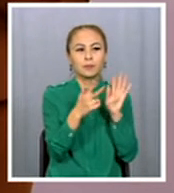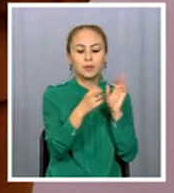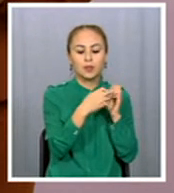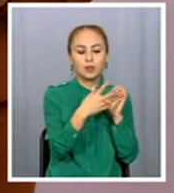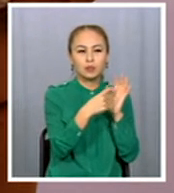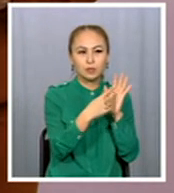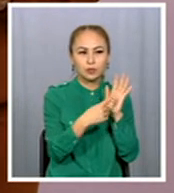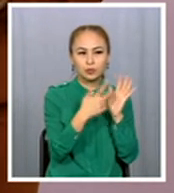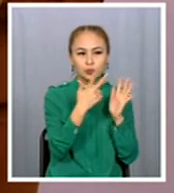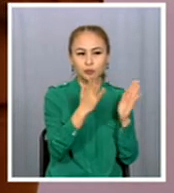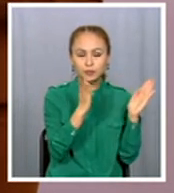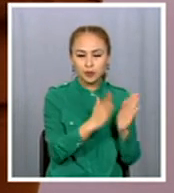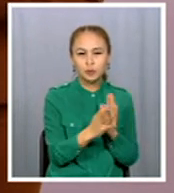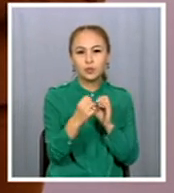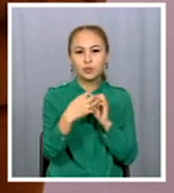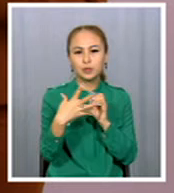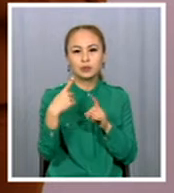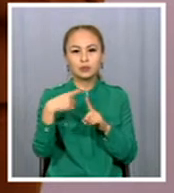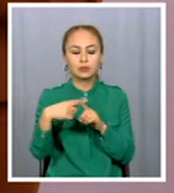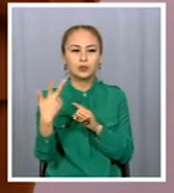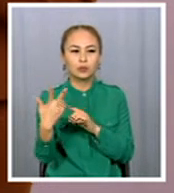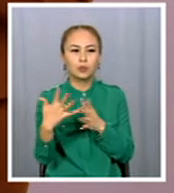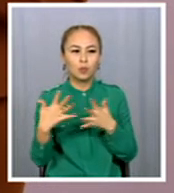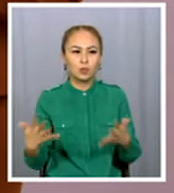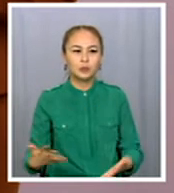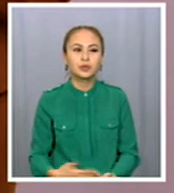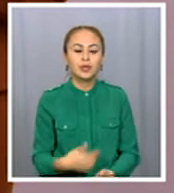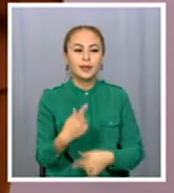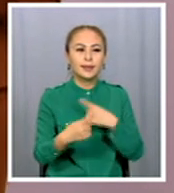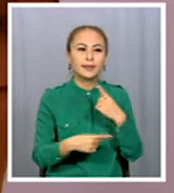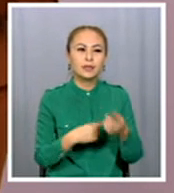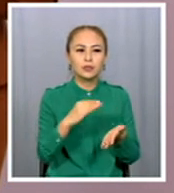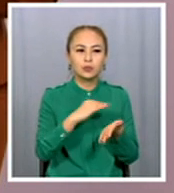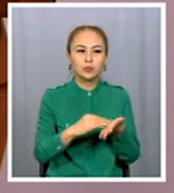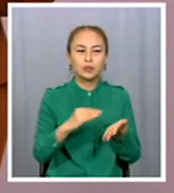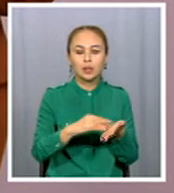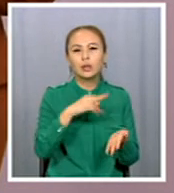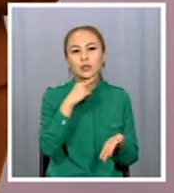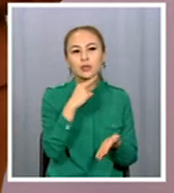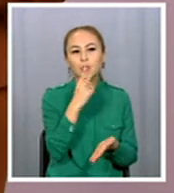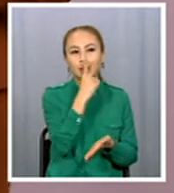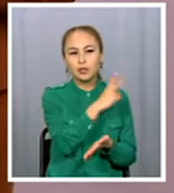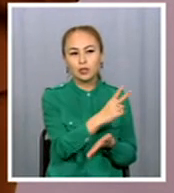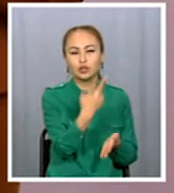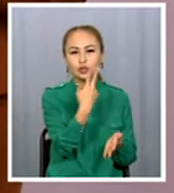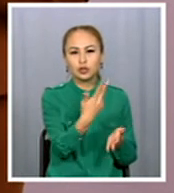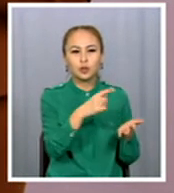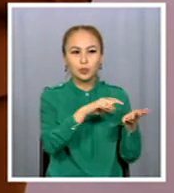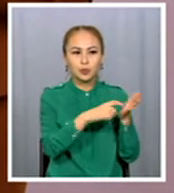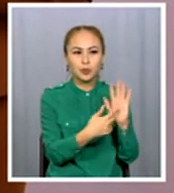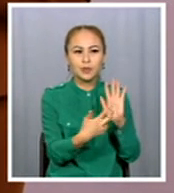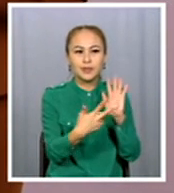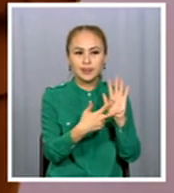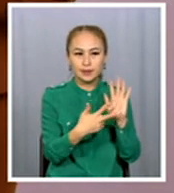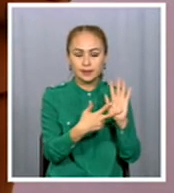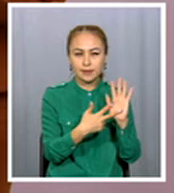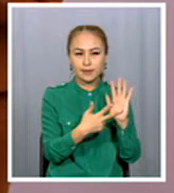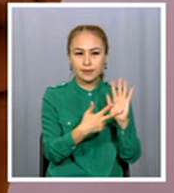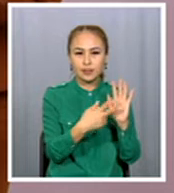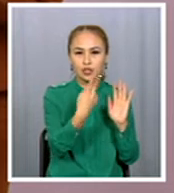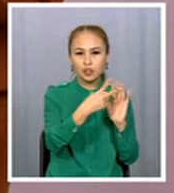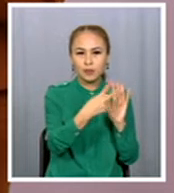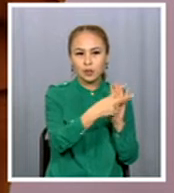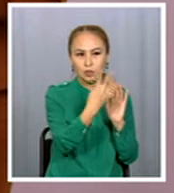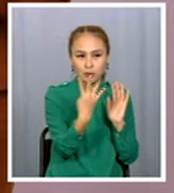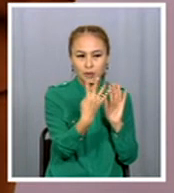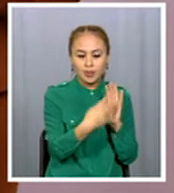5-18 санынан кем екен. Келесі өрнекке назар аударайық. 3 пен 8 сандарының көбейтіндісі 24-ке